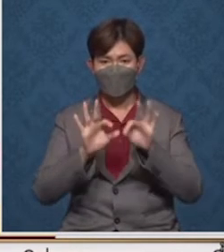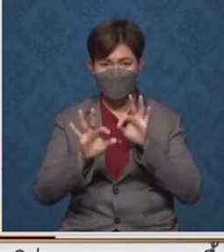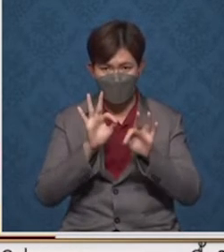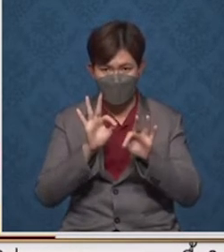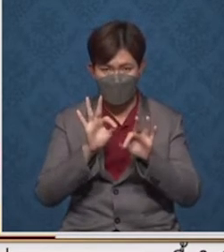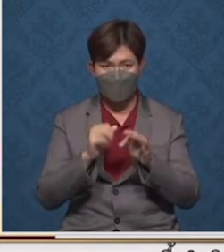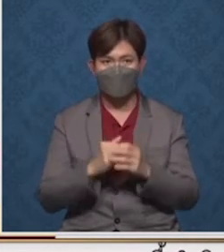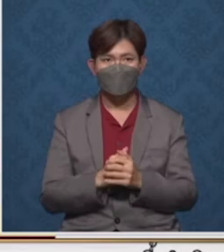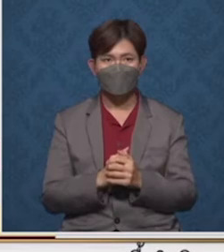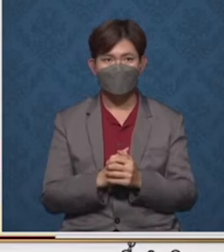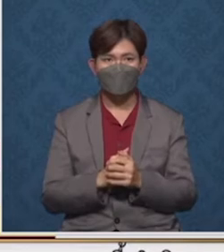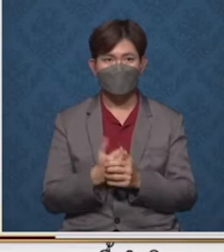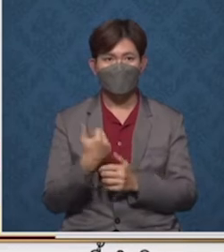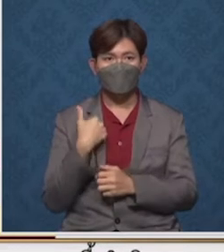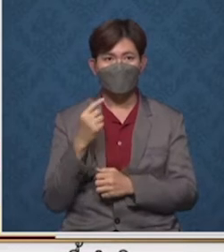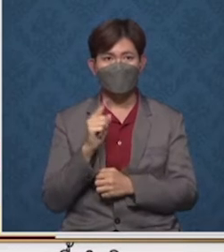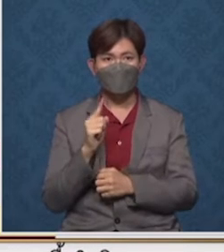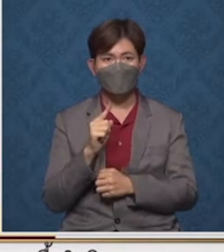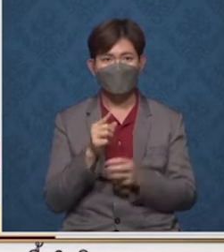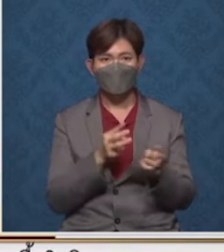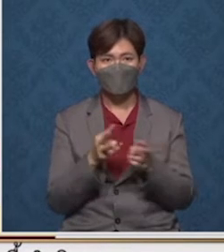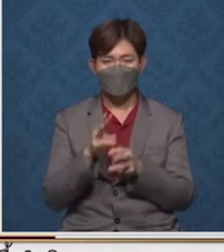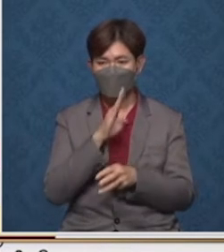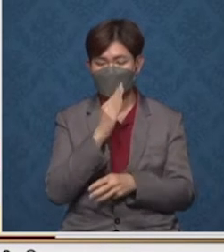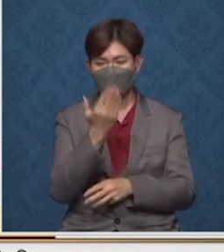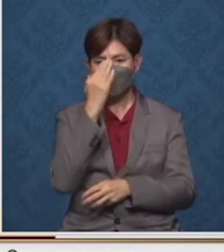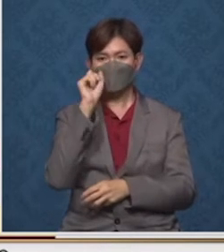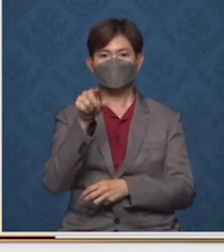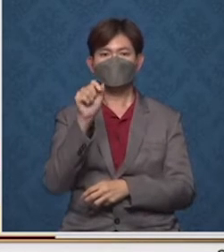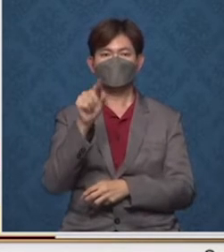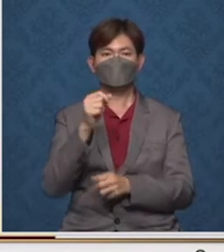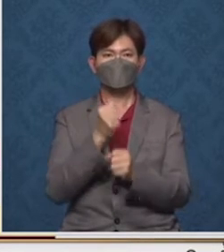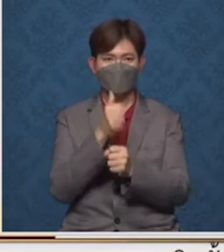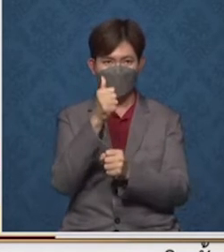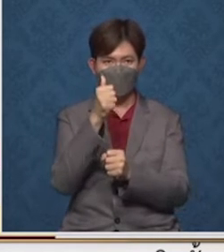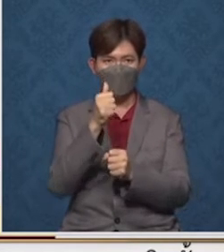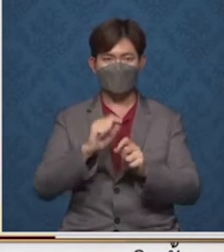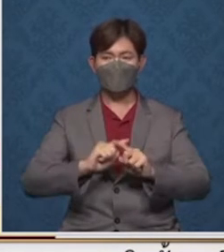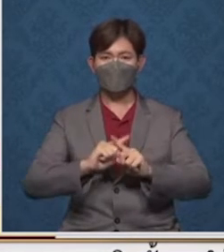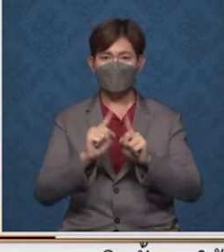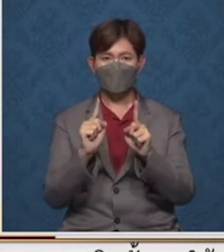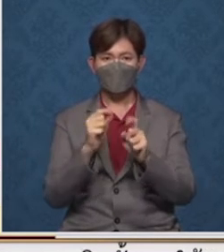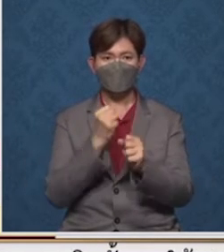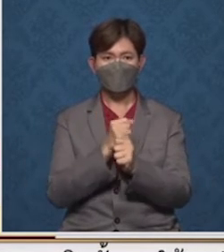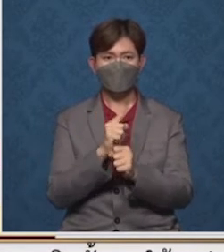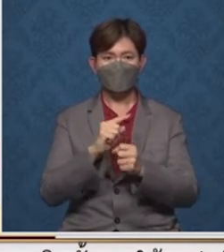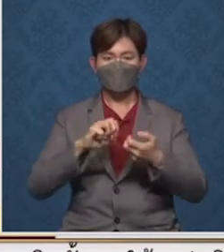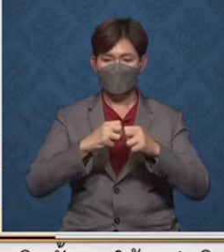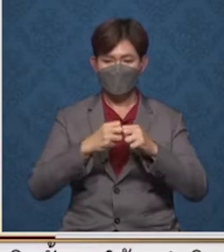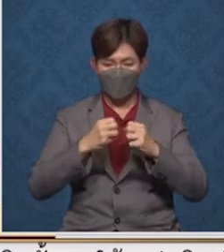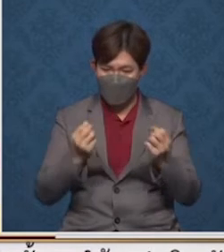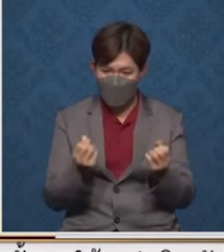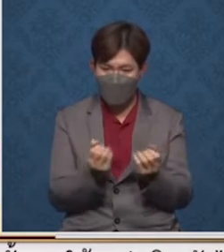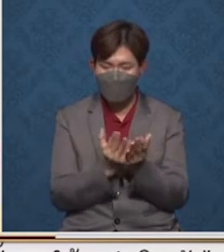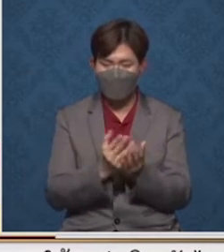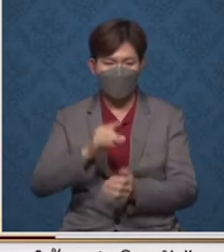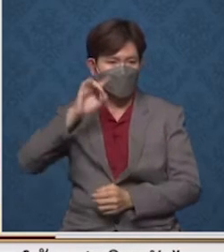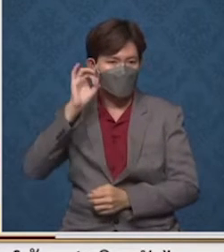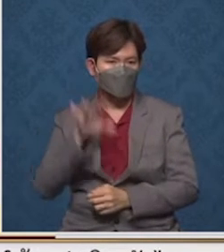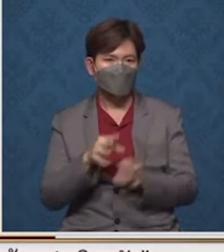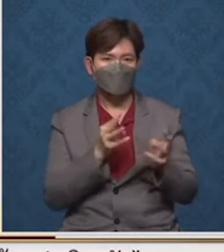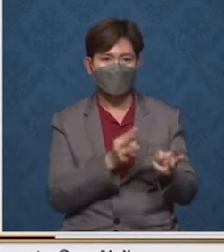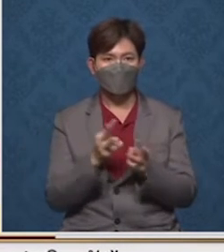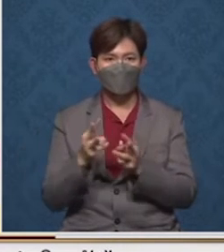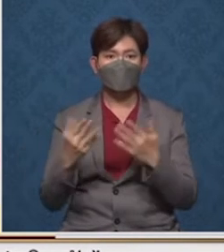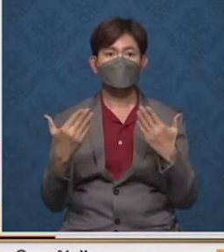องค์การคำถามวิธีที่ 2คันเลือกคะก็นี้จำเป็นเร่งด่วนจะทำให้เกิดความเสียหายอย่างร้ายแรงเนี่ยให้ใช้